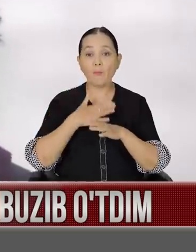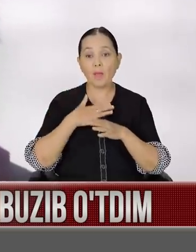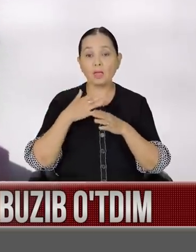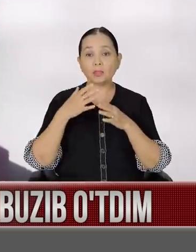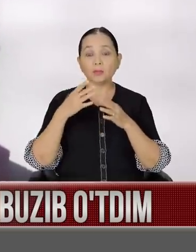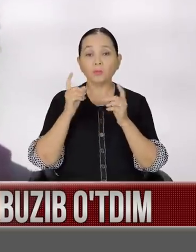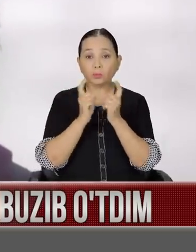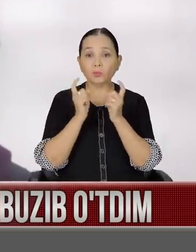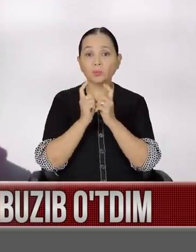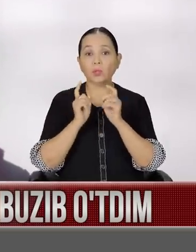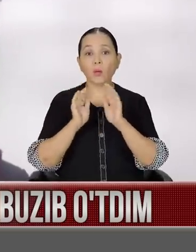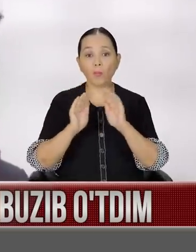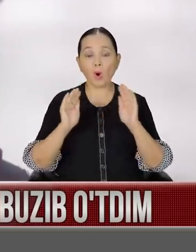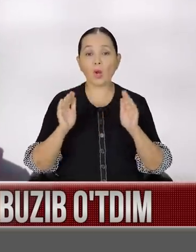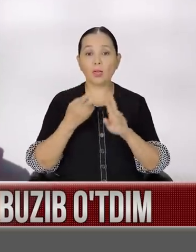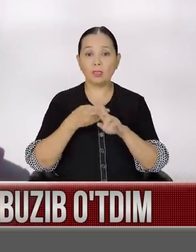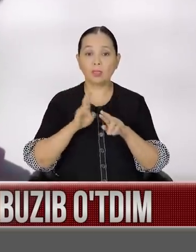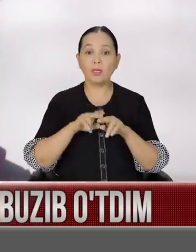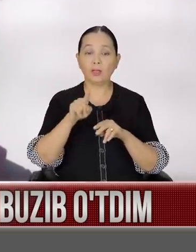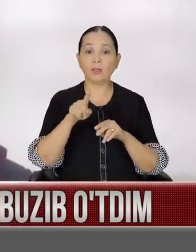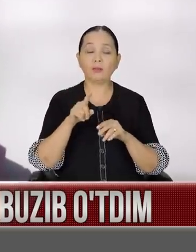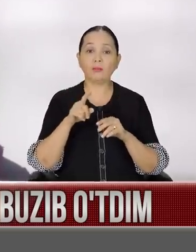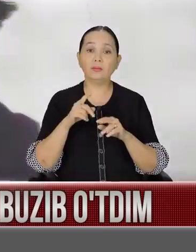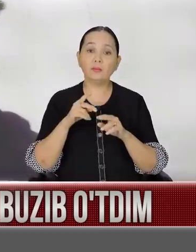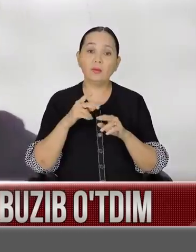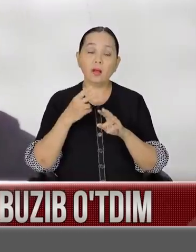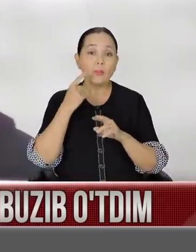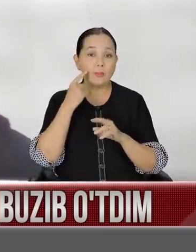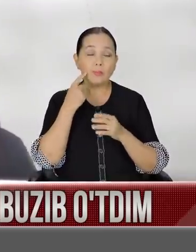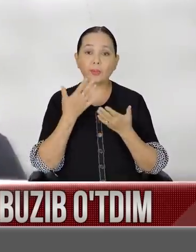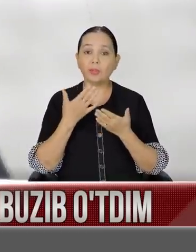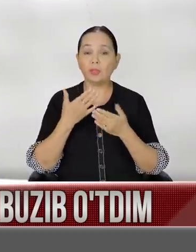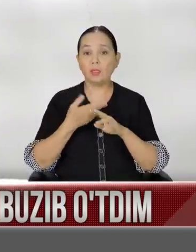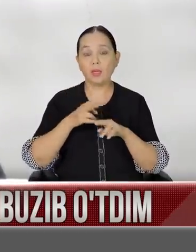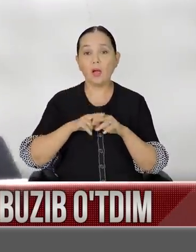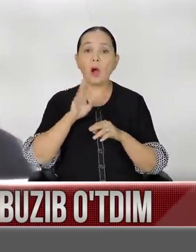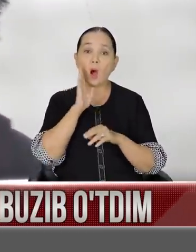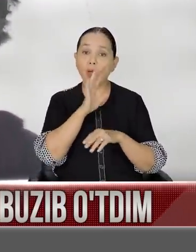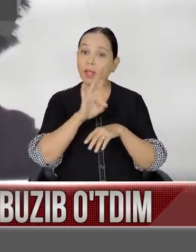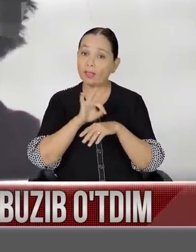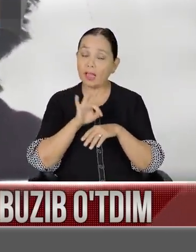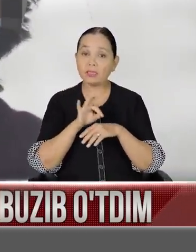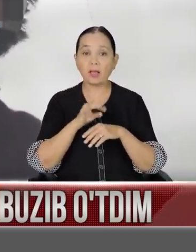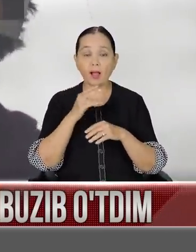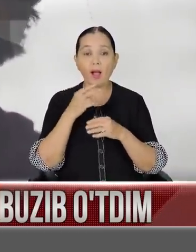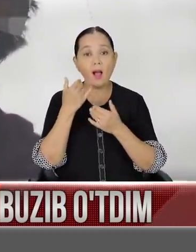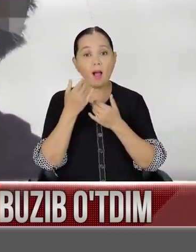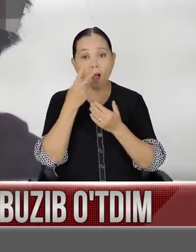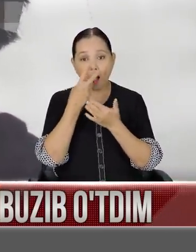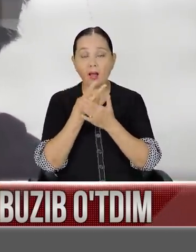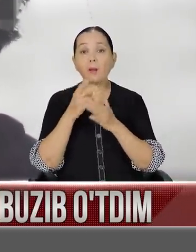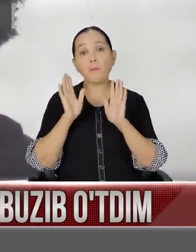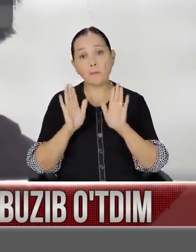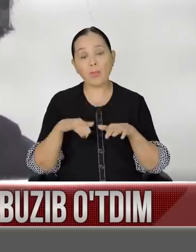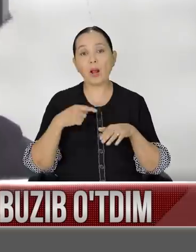Yo'q, achchiq bolalarga gapirsam, menga so'zlari tegar edi. Aydım onamı al dedi, onamın kasarlılığına harap, onu ekin